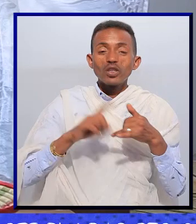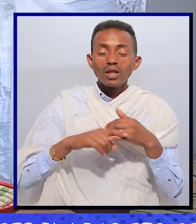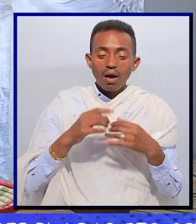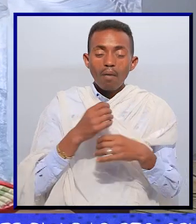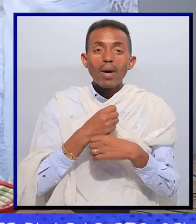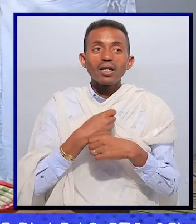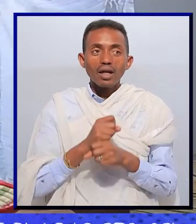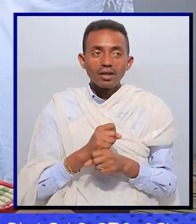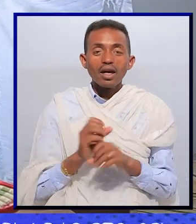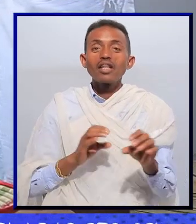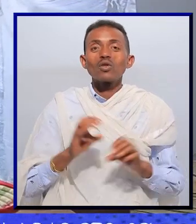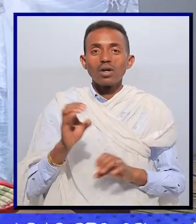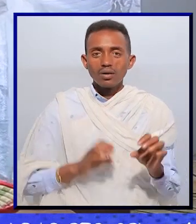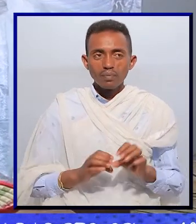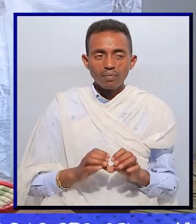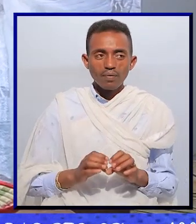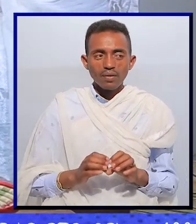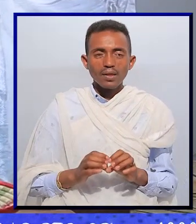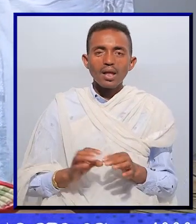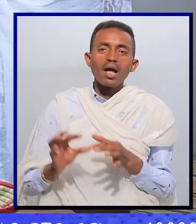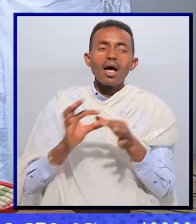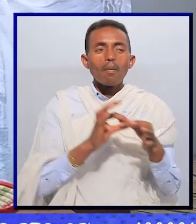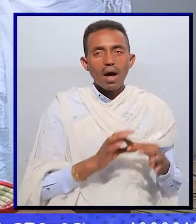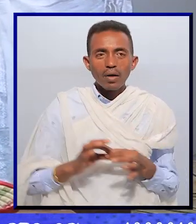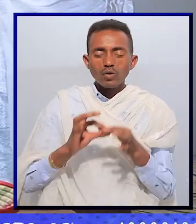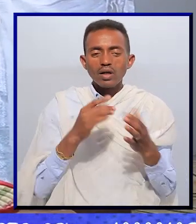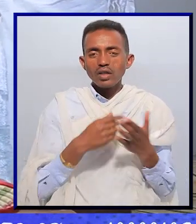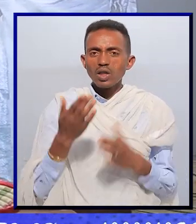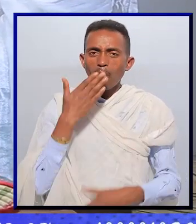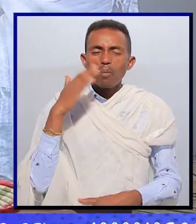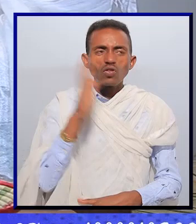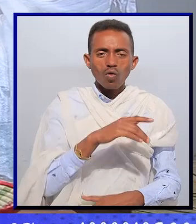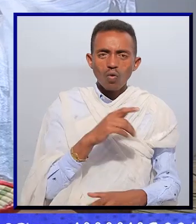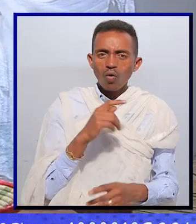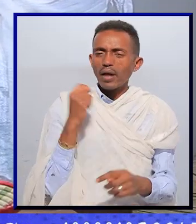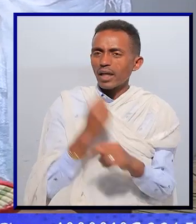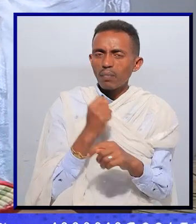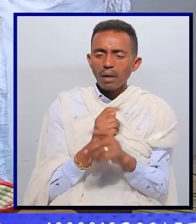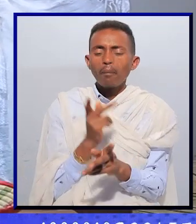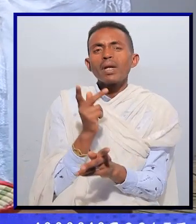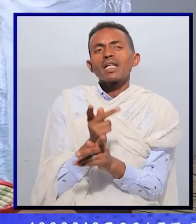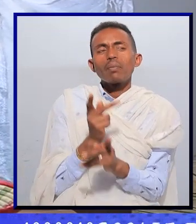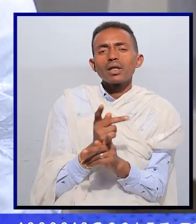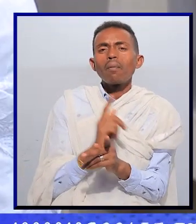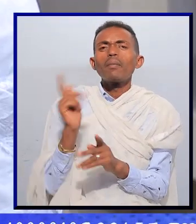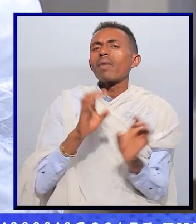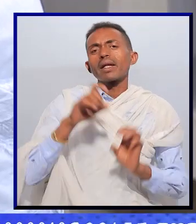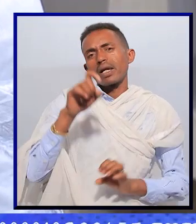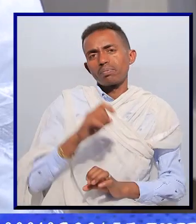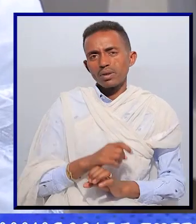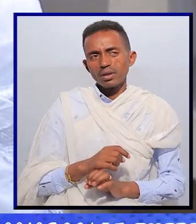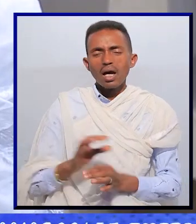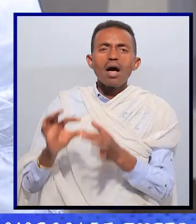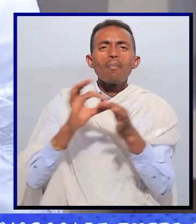የመጨረሻውን ማጠቃለያ ያደርጉልናል። እንደው ማህበረሰቡ ከዚህ እኩይ ተግባር ይተበቅ ዘንድ ምን